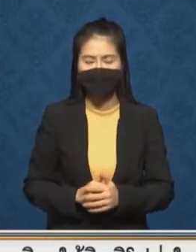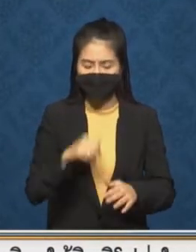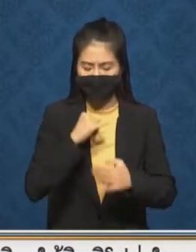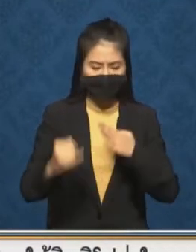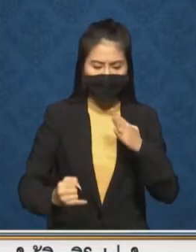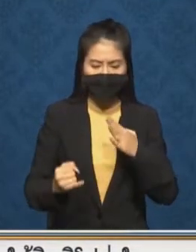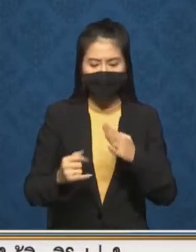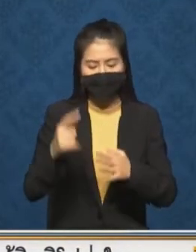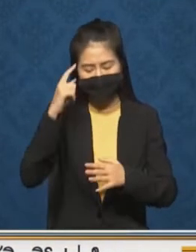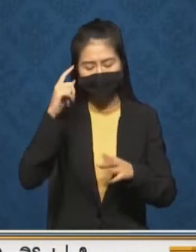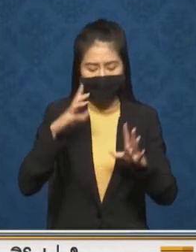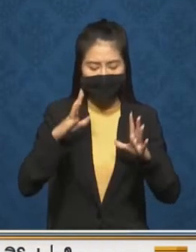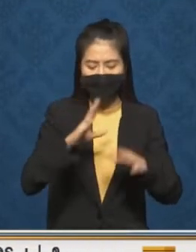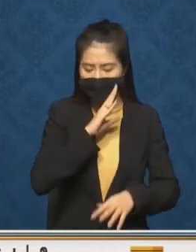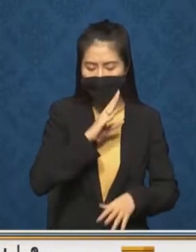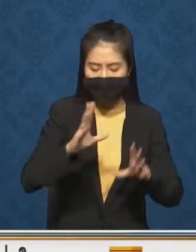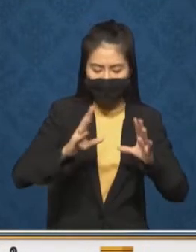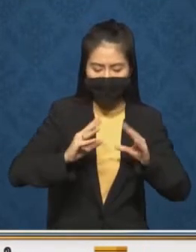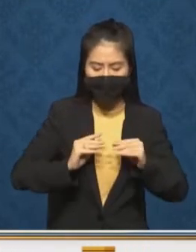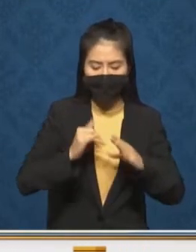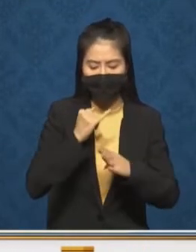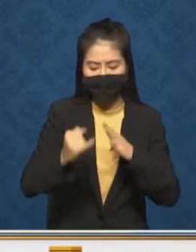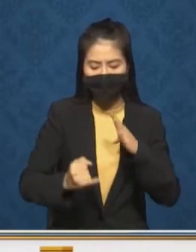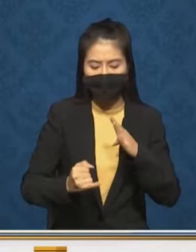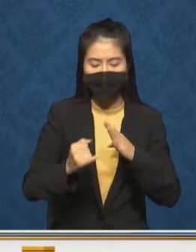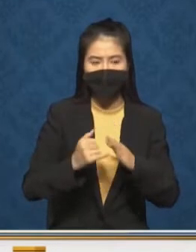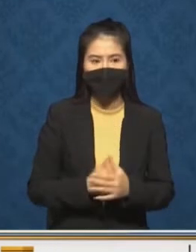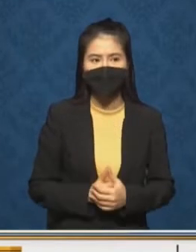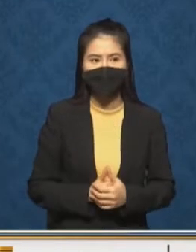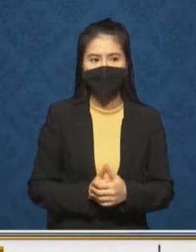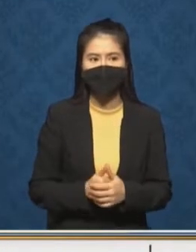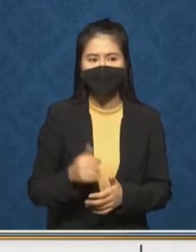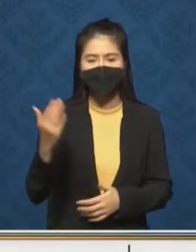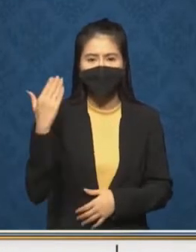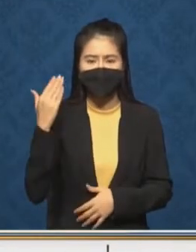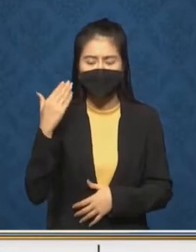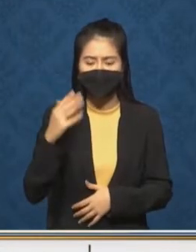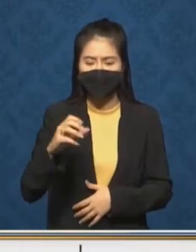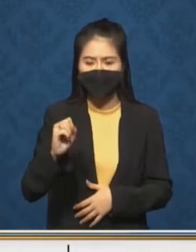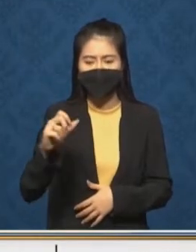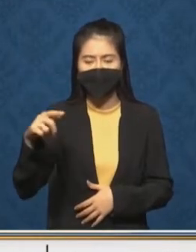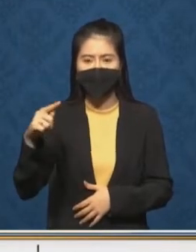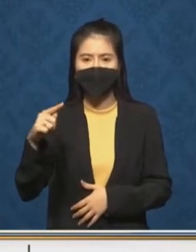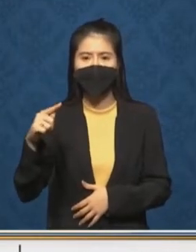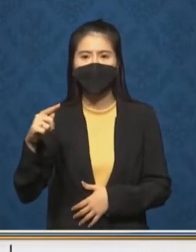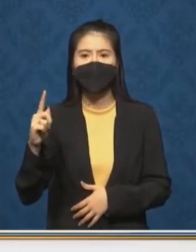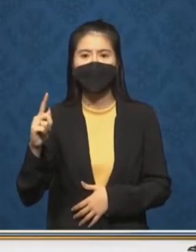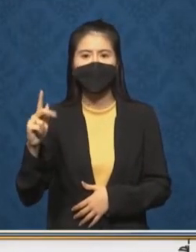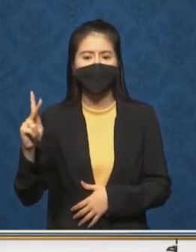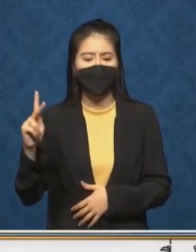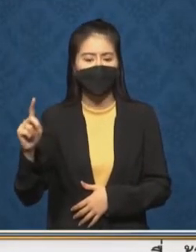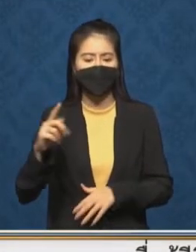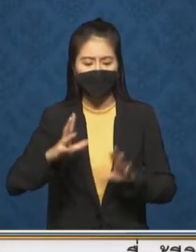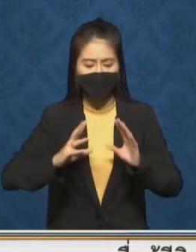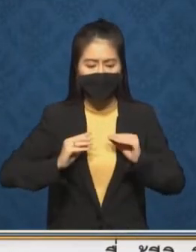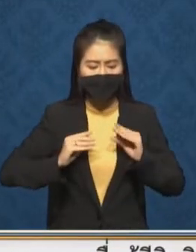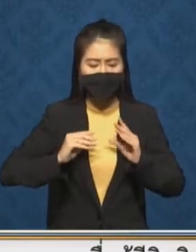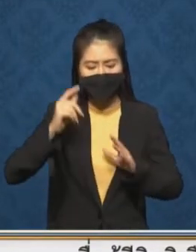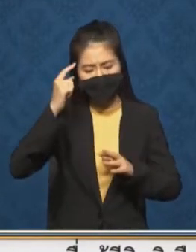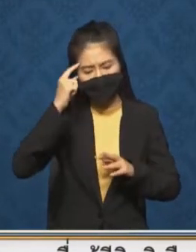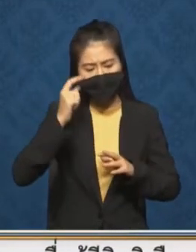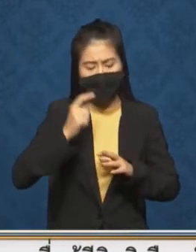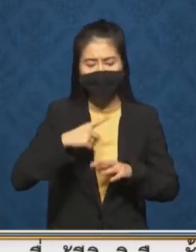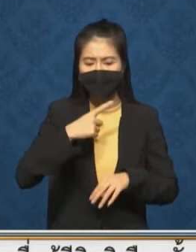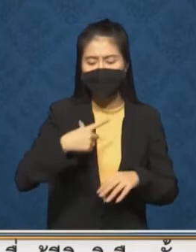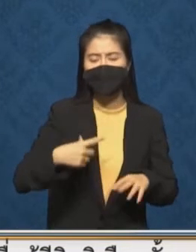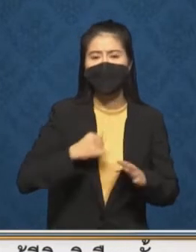นจะจบมีนะครัมีคนที่อยใพนที่สอบปรกออรบสารภาไปแล้วนขดีน อยที่โคราส เสร